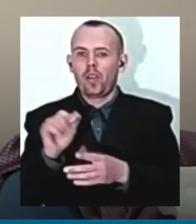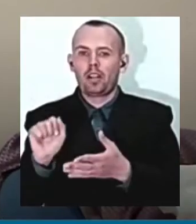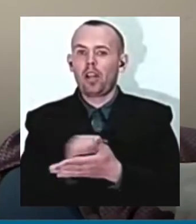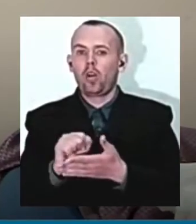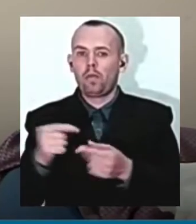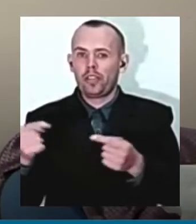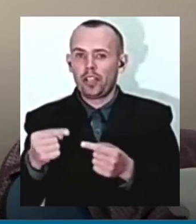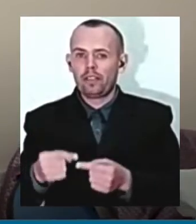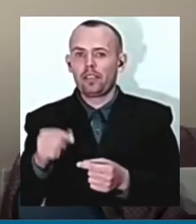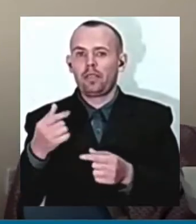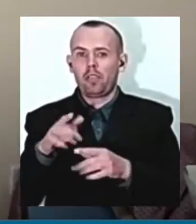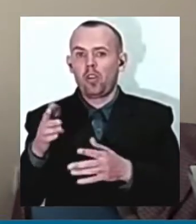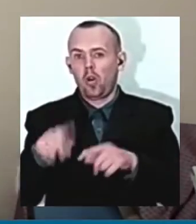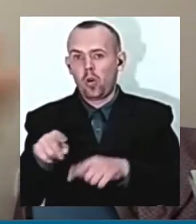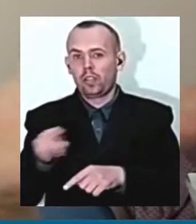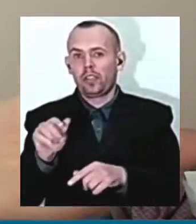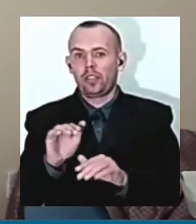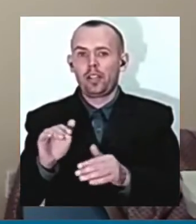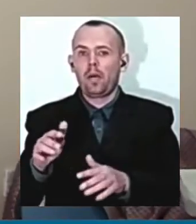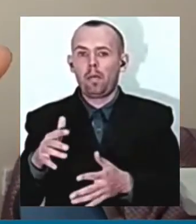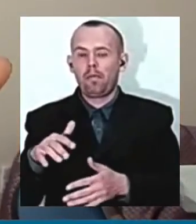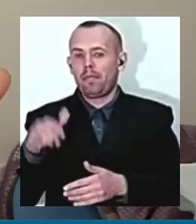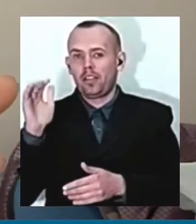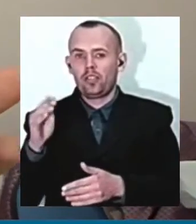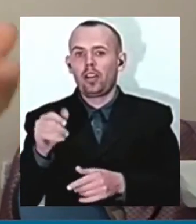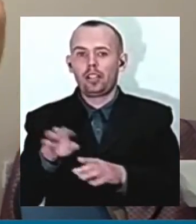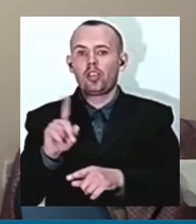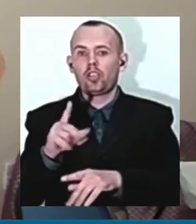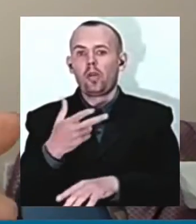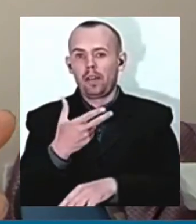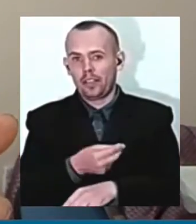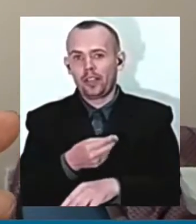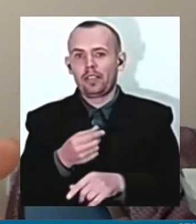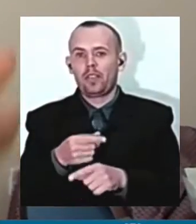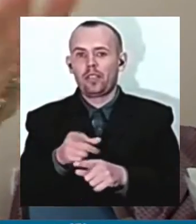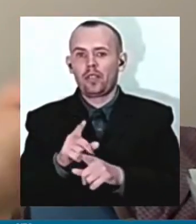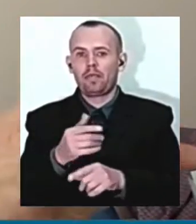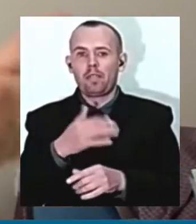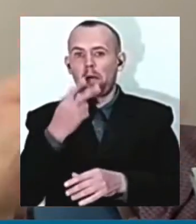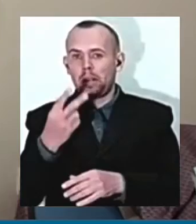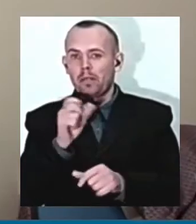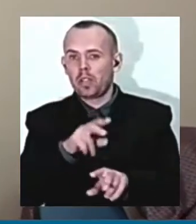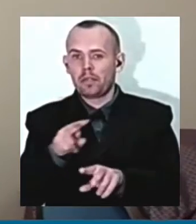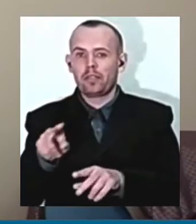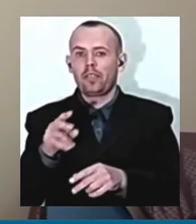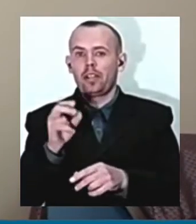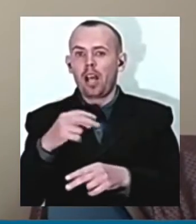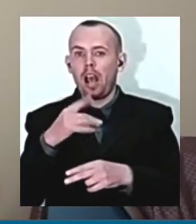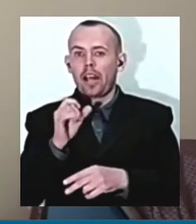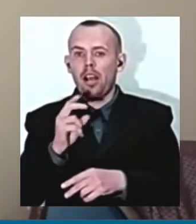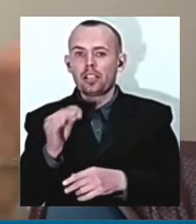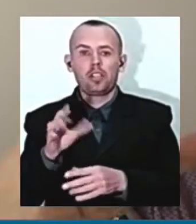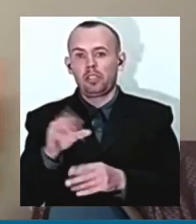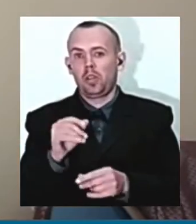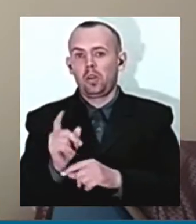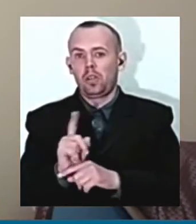діти, великі. Также провакцинировали, как и взрослые. Столько же посмотрим за ними, за реакциями их. Все нормально, отпускаем домой. Мамы